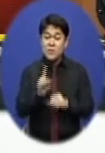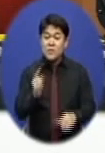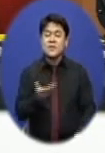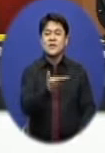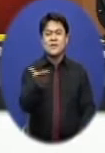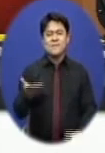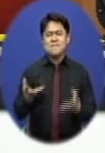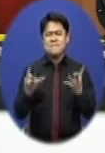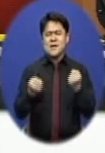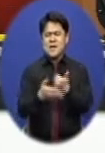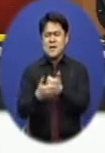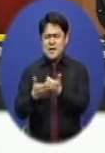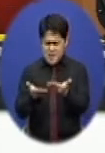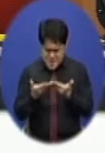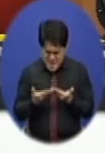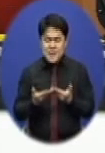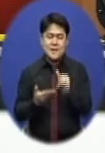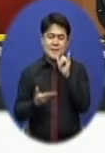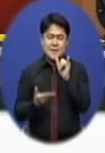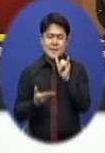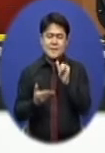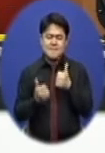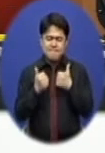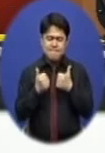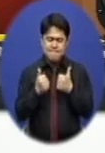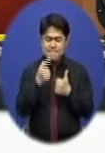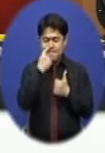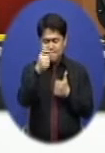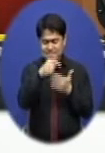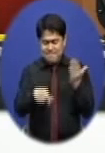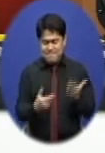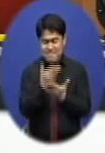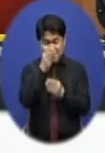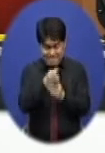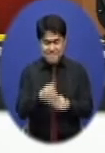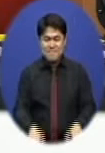여러분의 많은 열정과 네. 성의가 있어서 정말 멋진 프로가 아닌가 싶습니다.